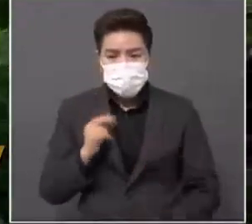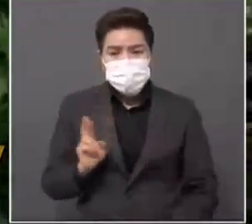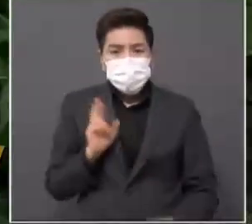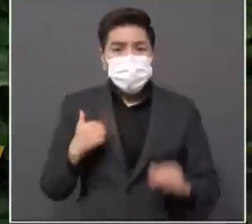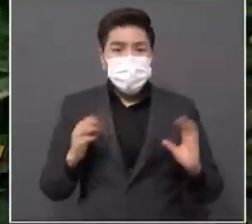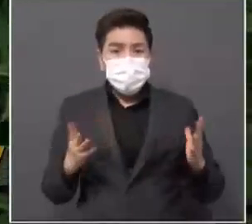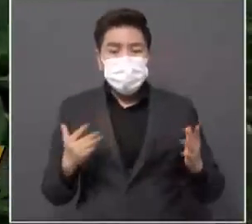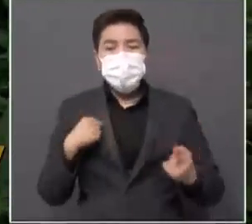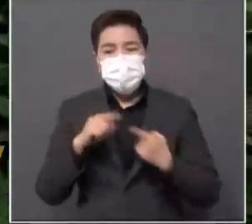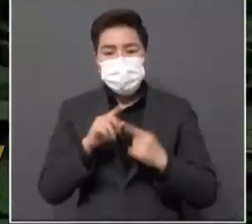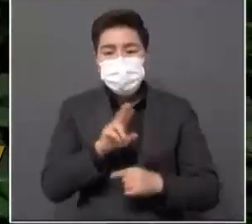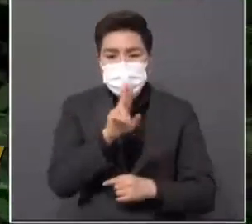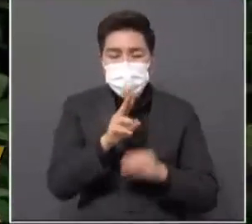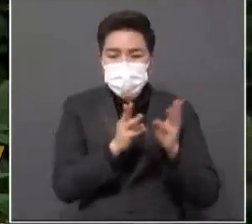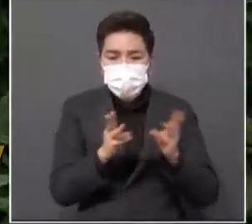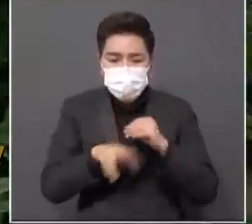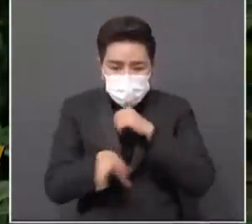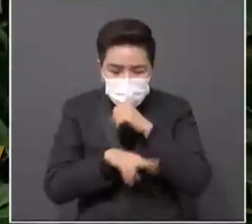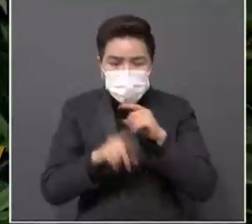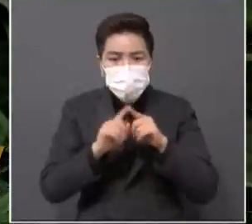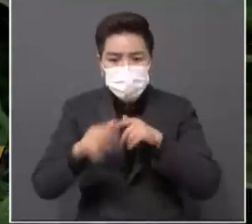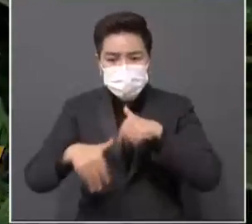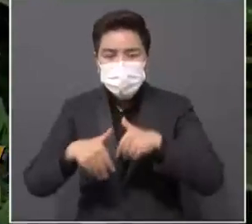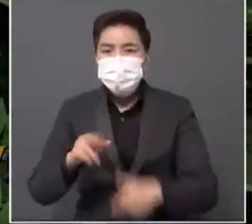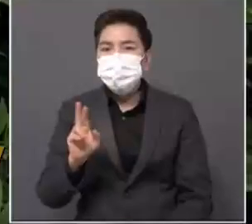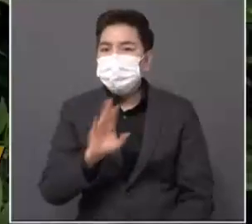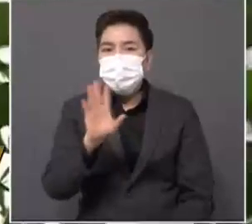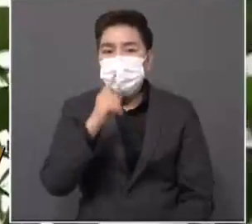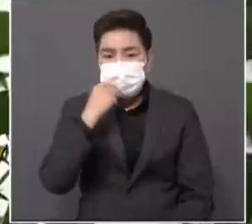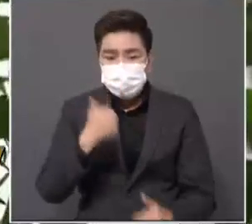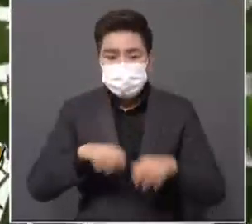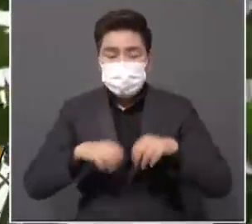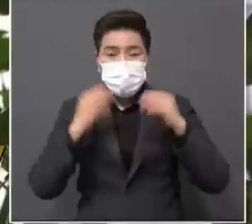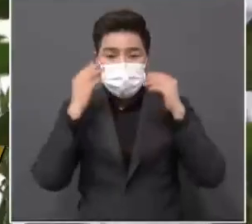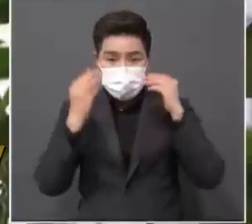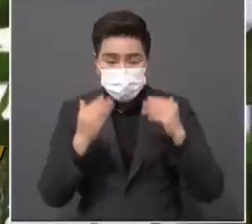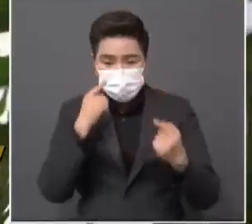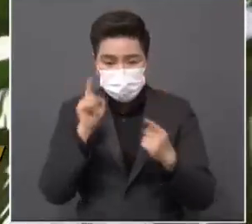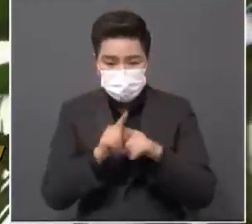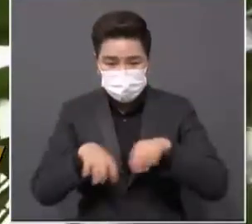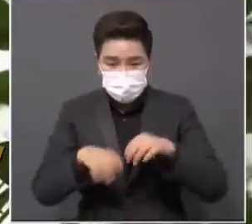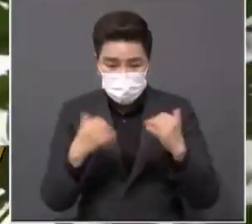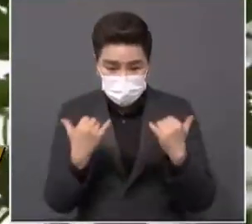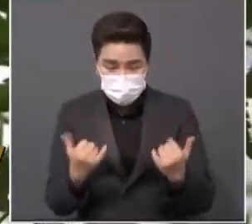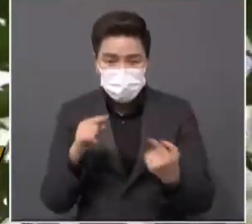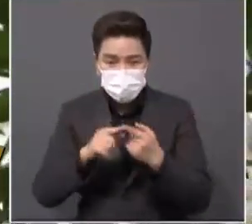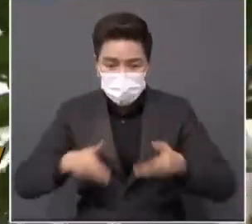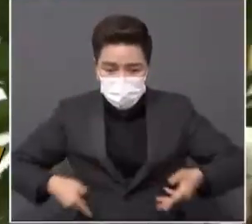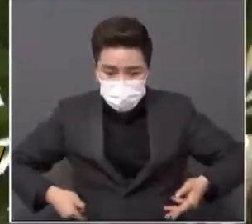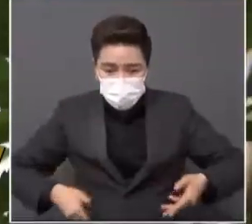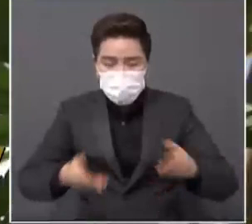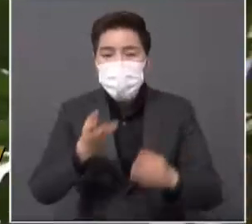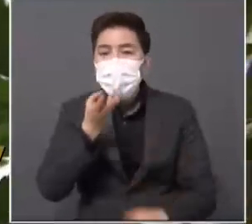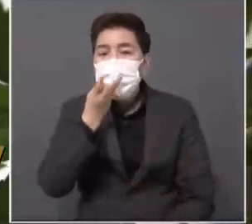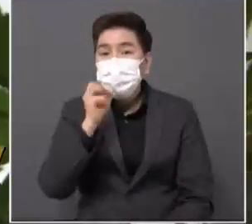กันชาและการใช้กัชาโดวธีการสูปในพนที่สาธรณะฉะนั้นการจดกจกรมที่จะจัดขึนในวันนี้เข้าสาร